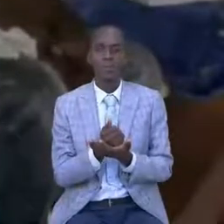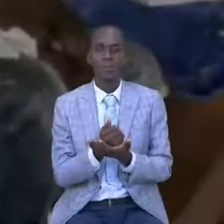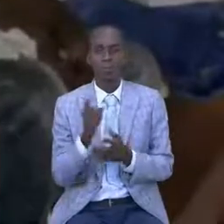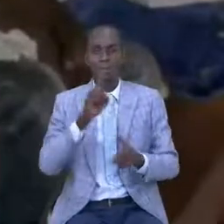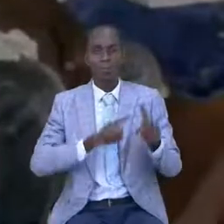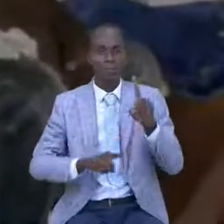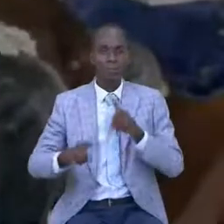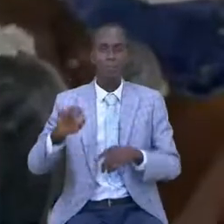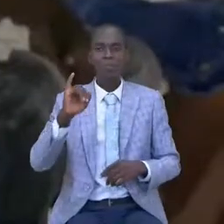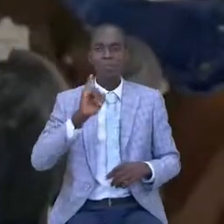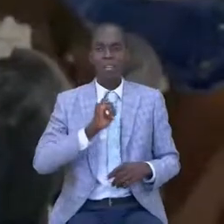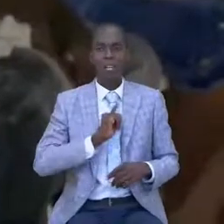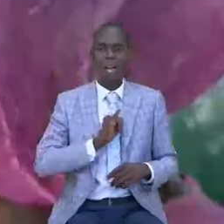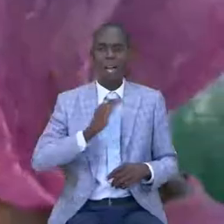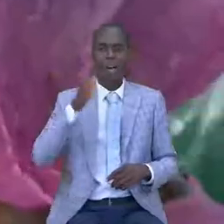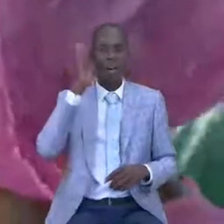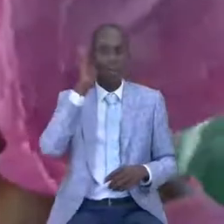seras sauvé.